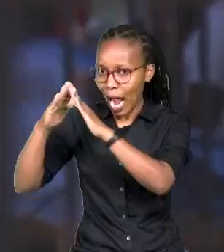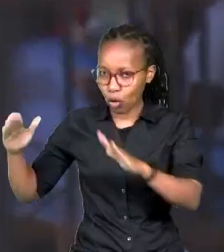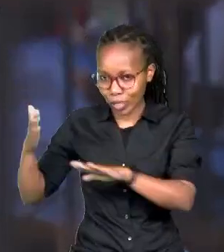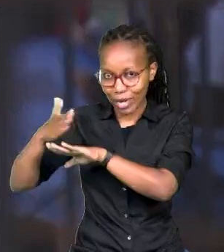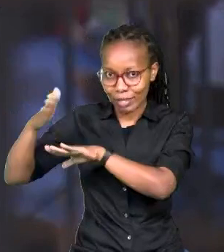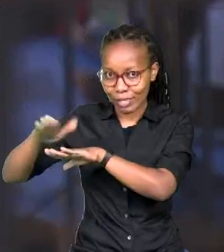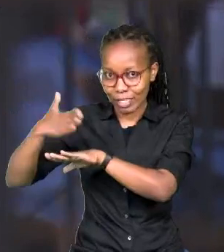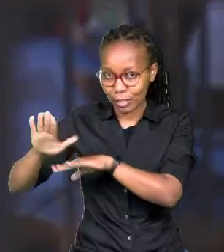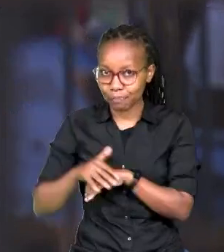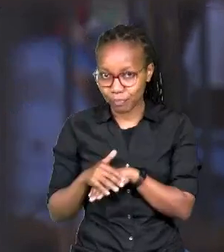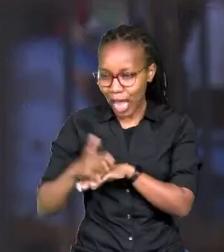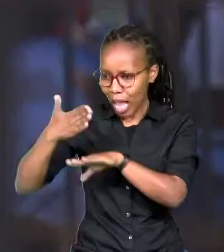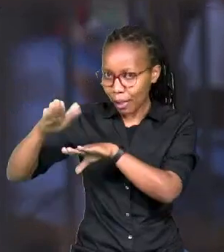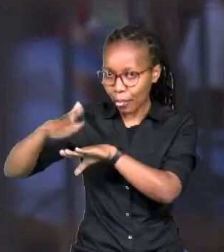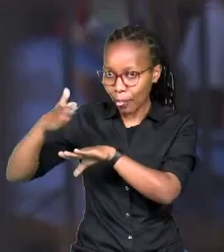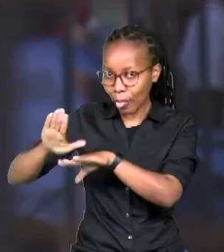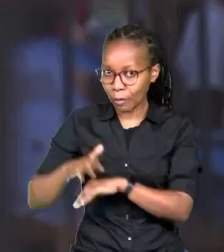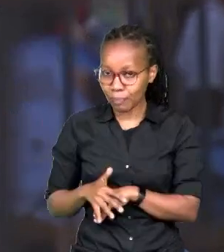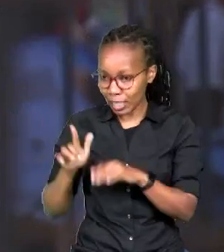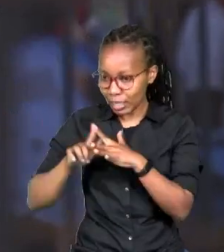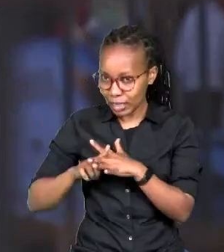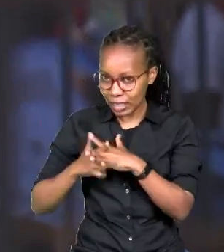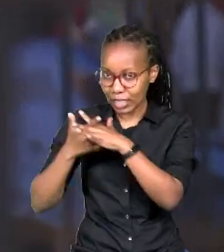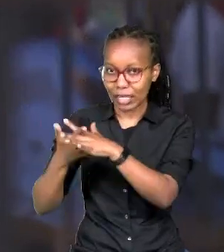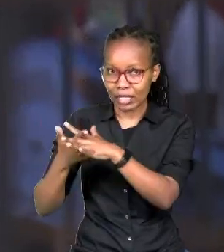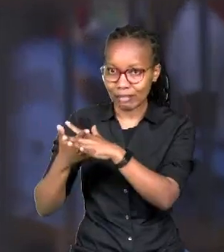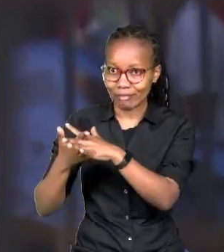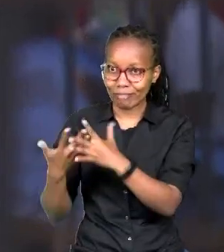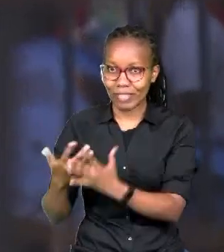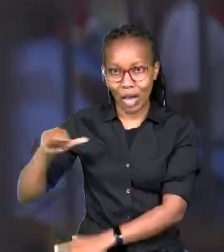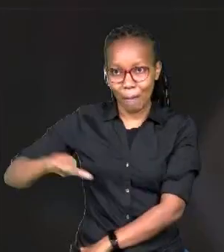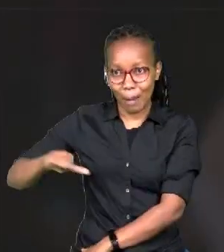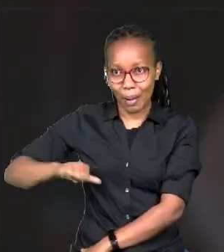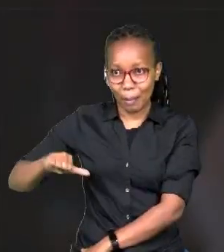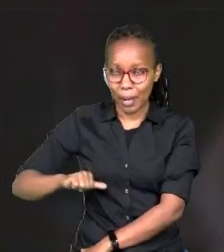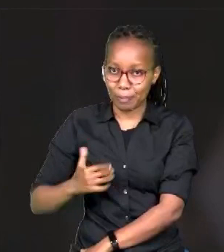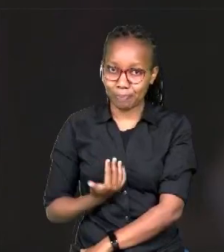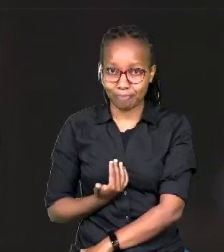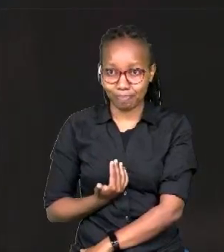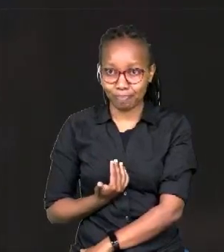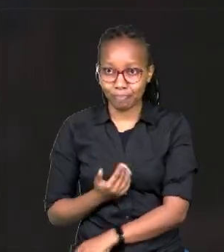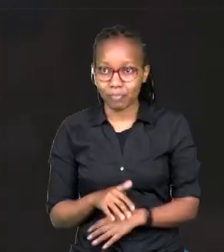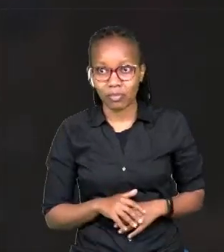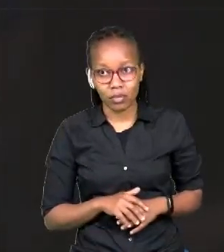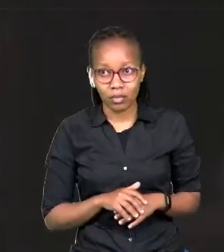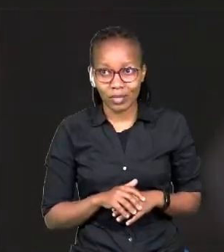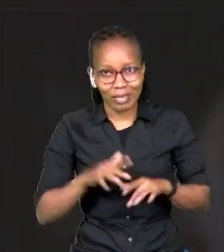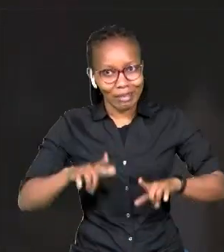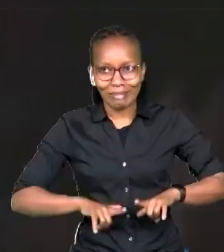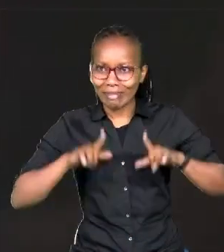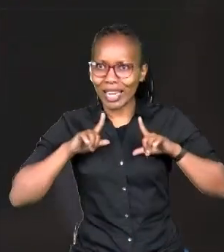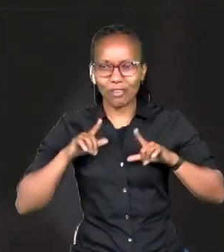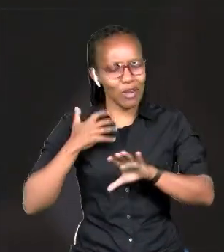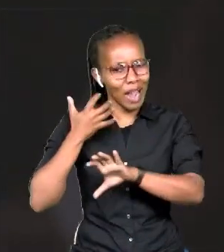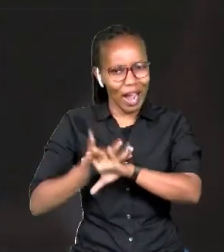nyumba. Kukoboa nyumba sasa ndio nilianza nilijipata nikiwa sex worker. Nilijipata baada ya maisha kunikalia